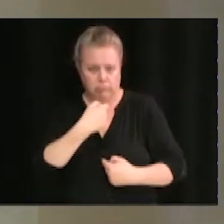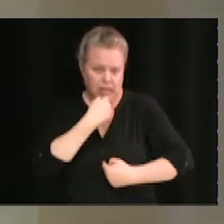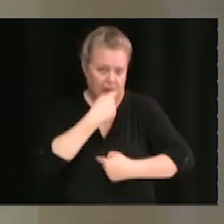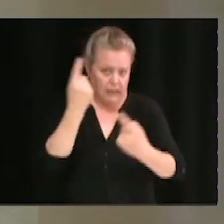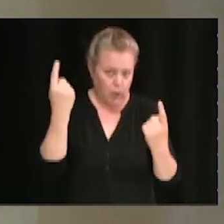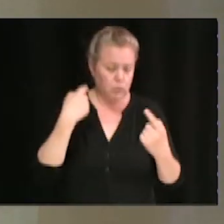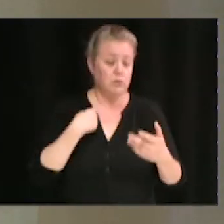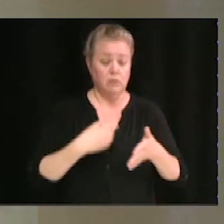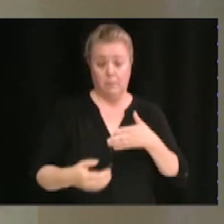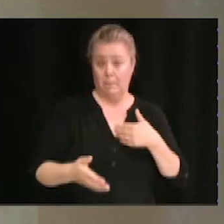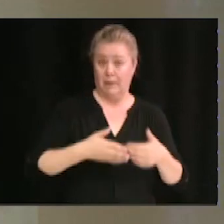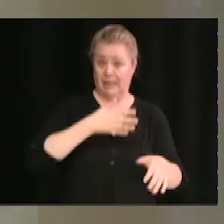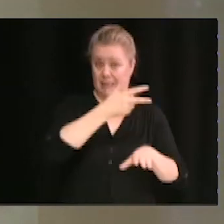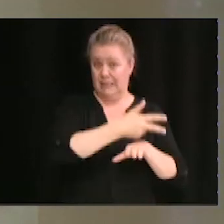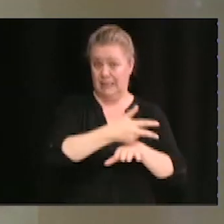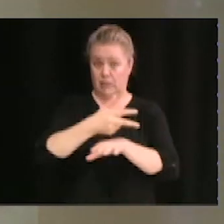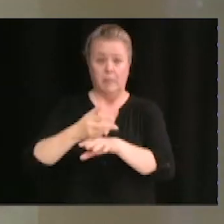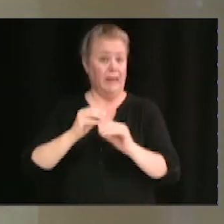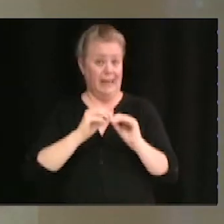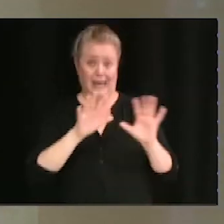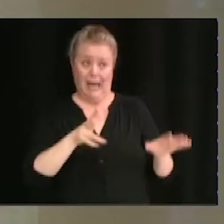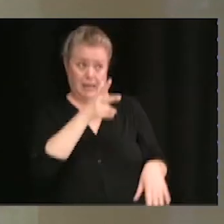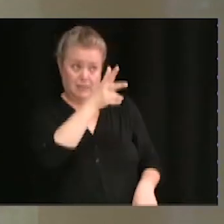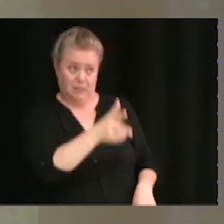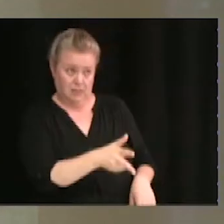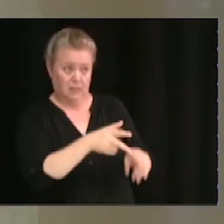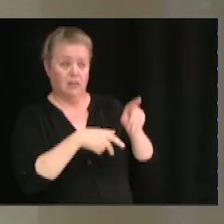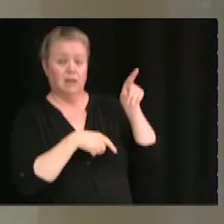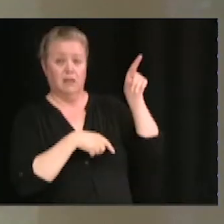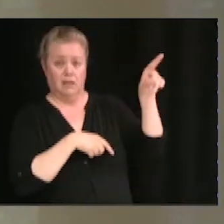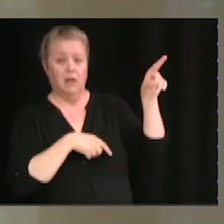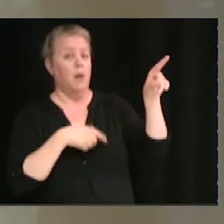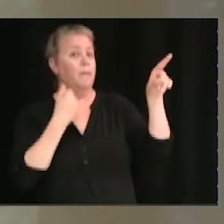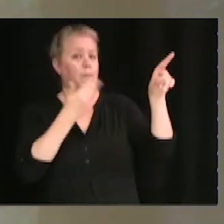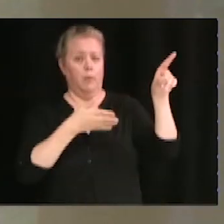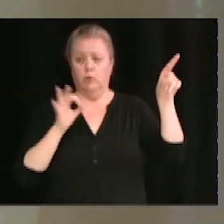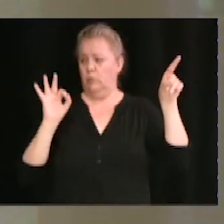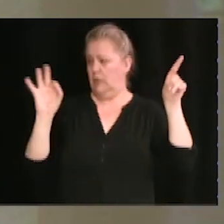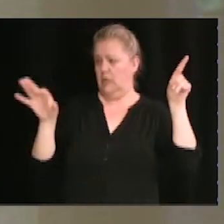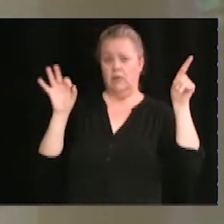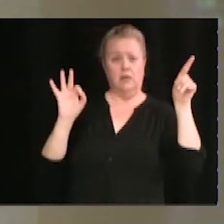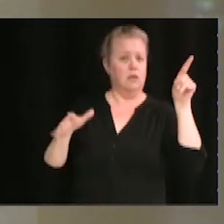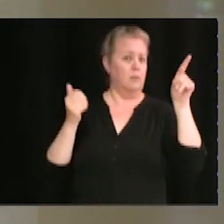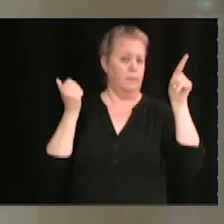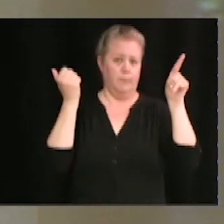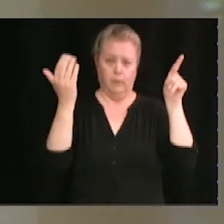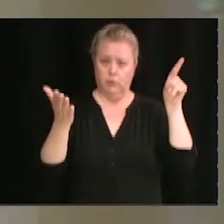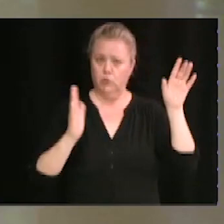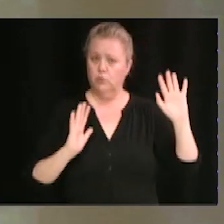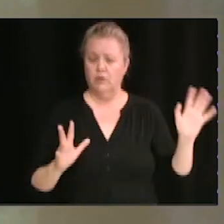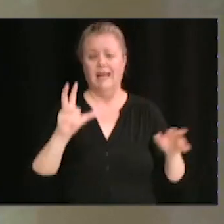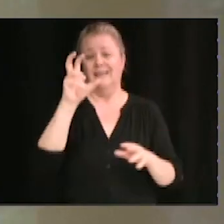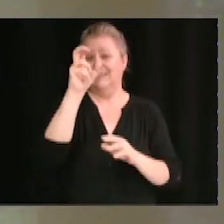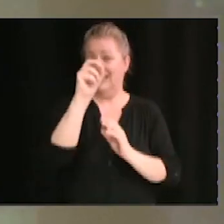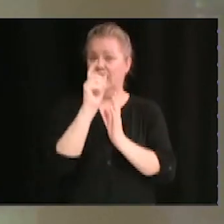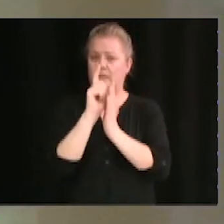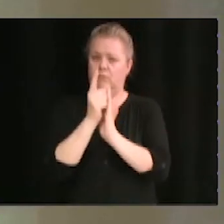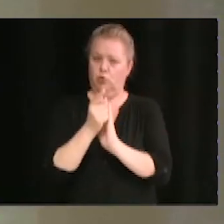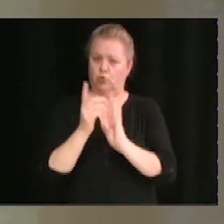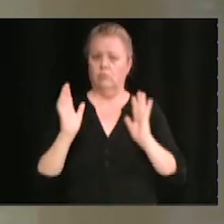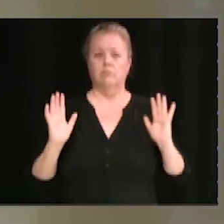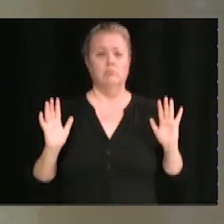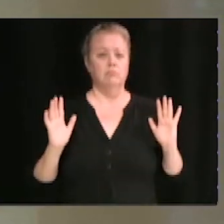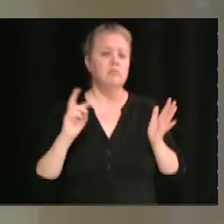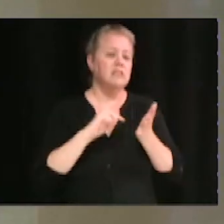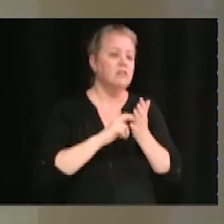qui sont clairement identifiés, vous pouvez stationner sans passer par le rodateur pour une période de 30 minutes, ce qui vous permet d